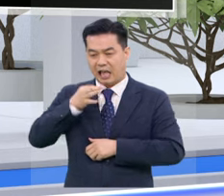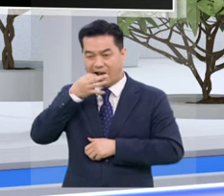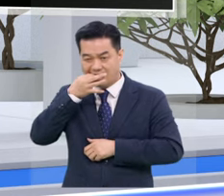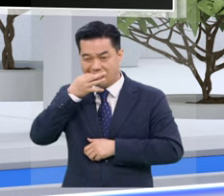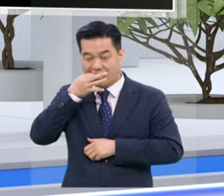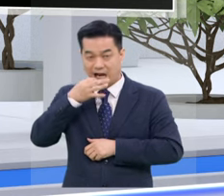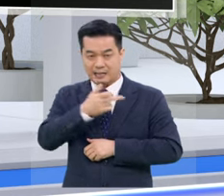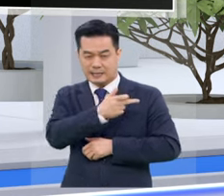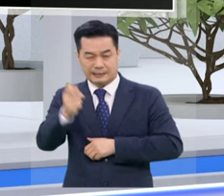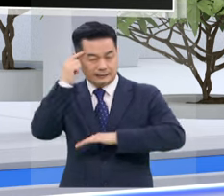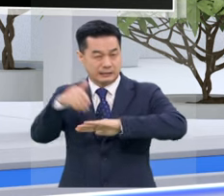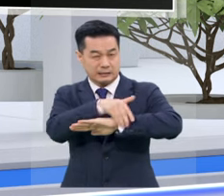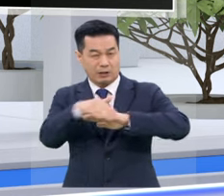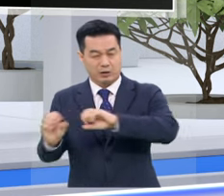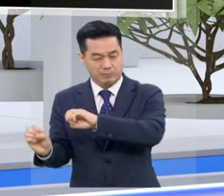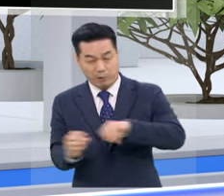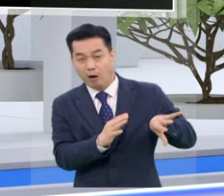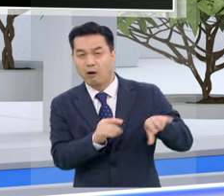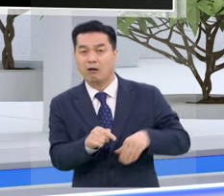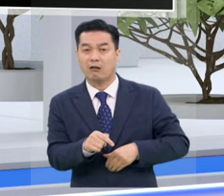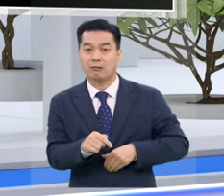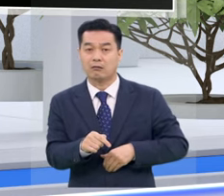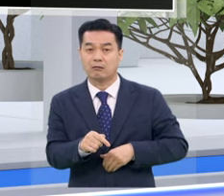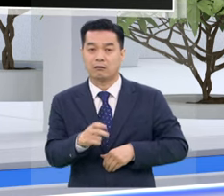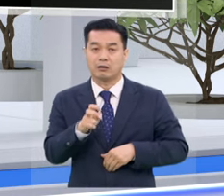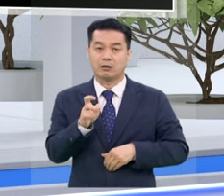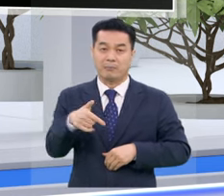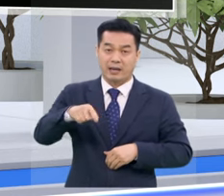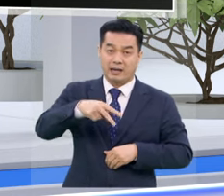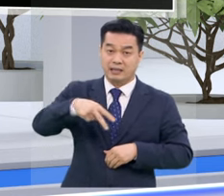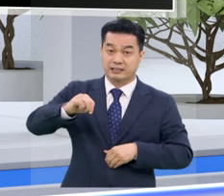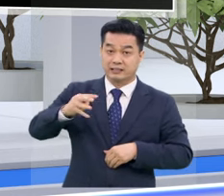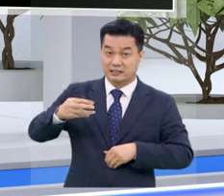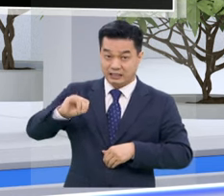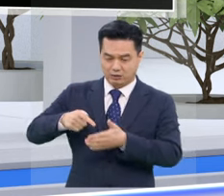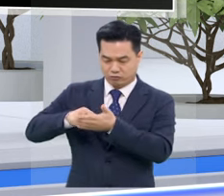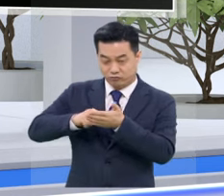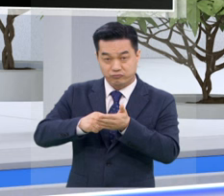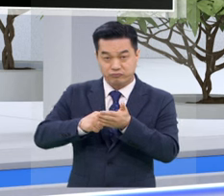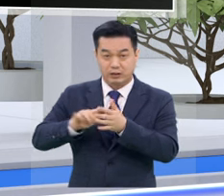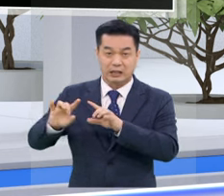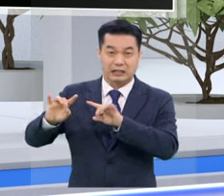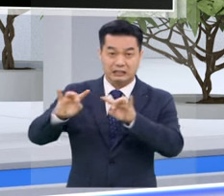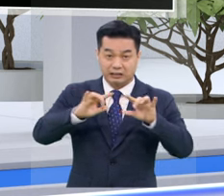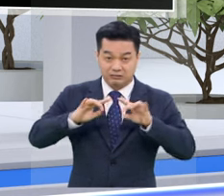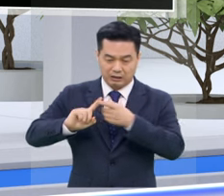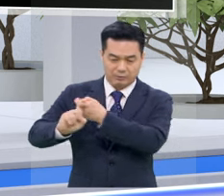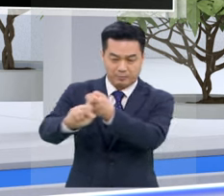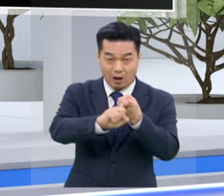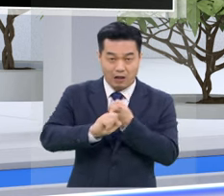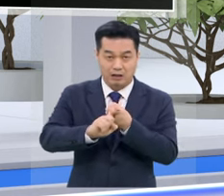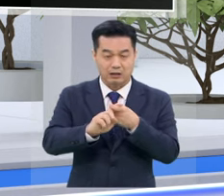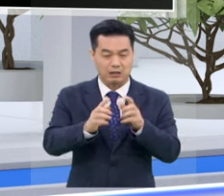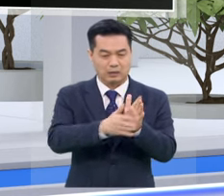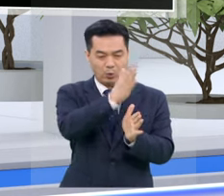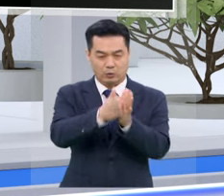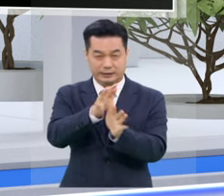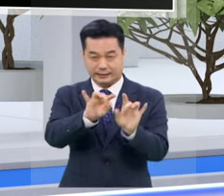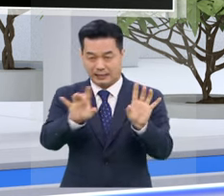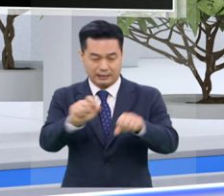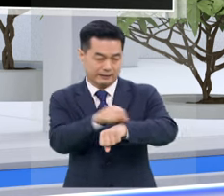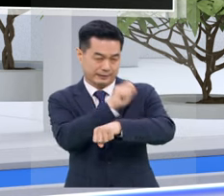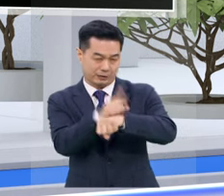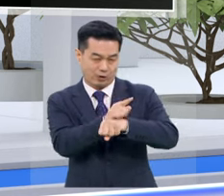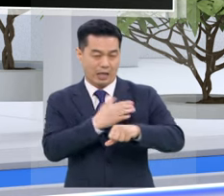찢어버린 셈입니다 메가시티 추진에 있어 네트워크를 구성하는 각 도시의 개성과 특성을 확실히 알고